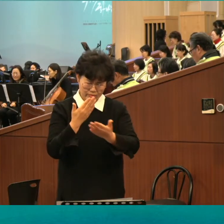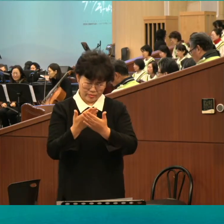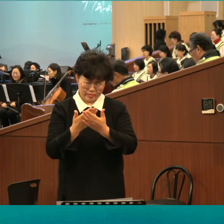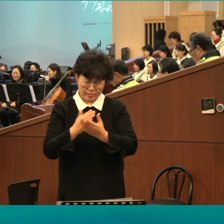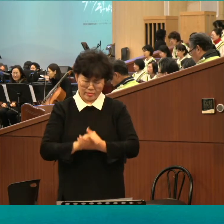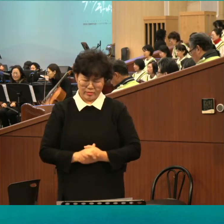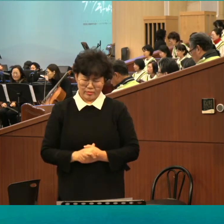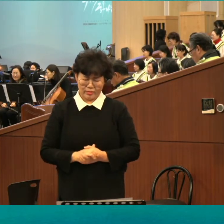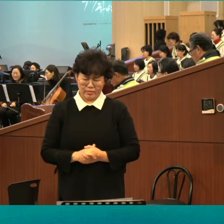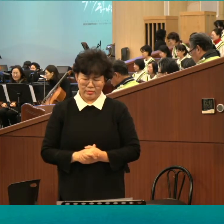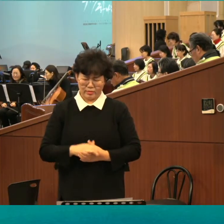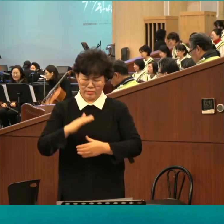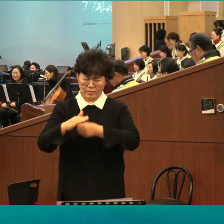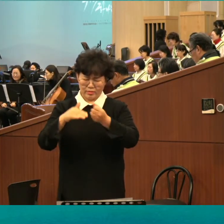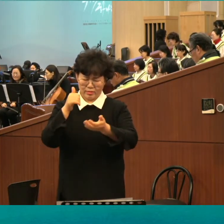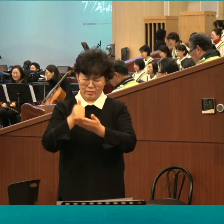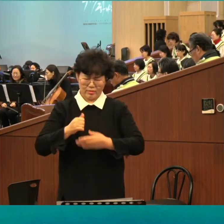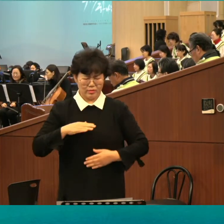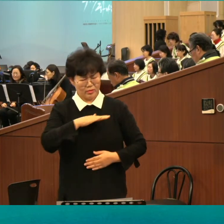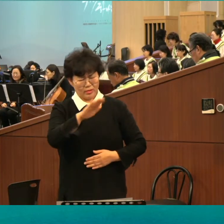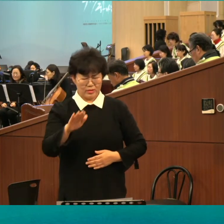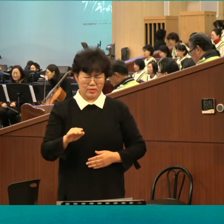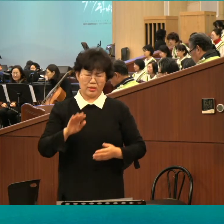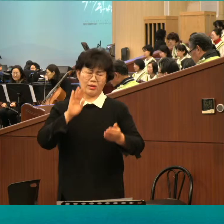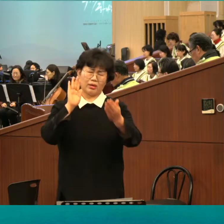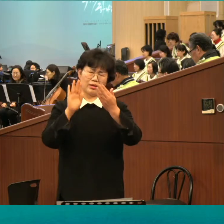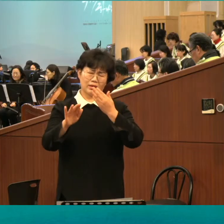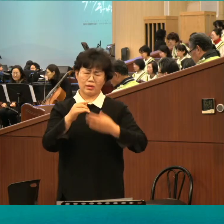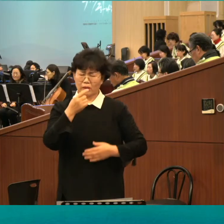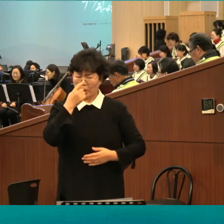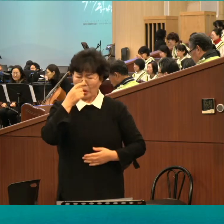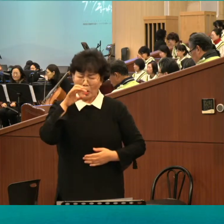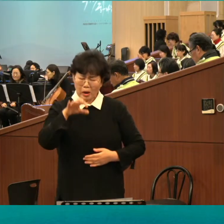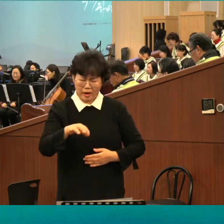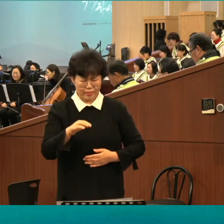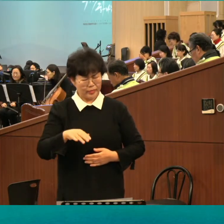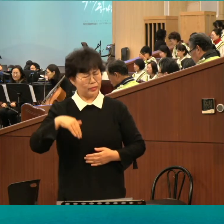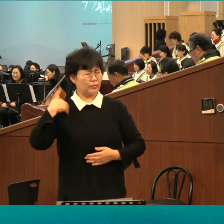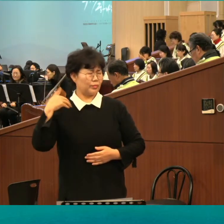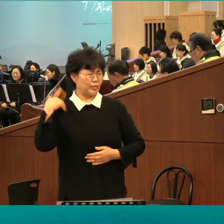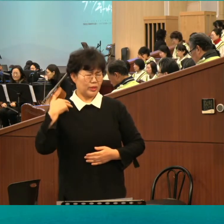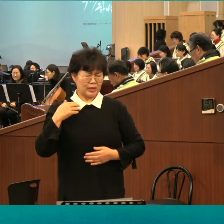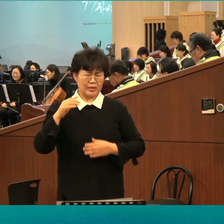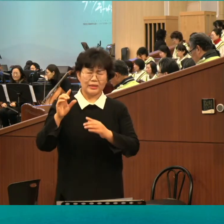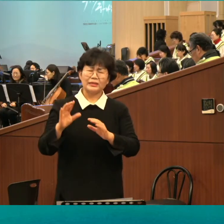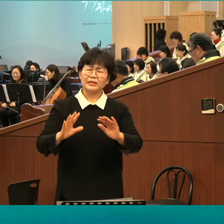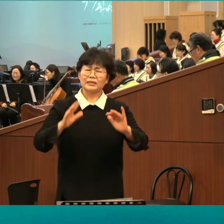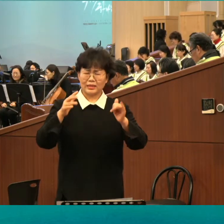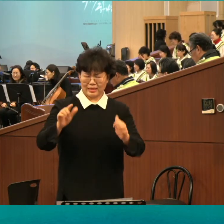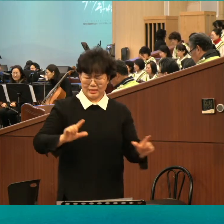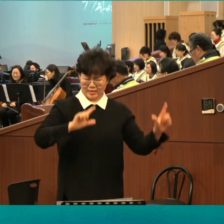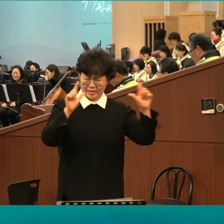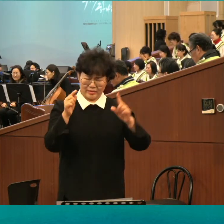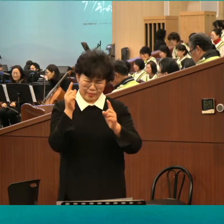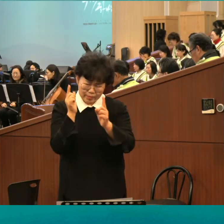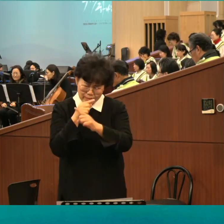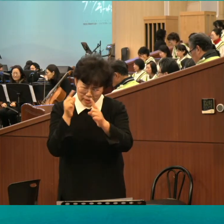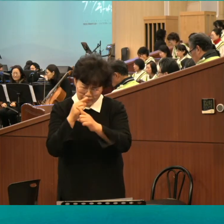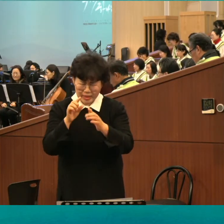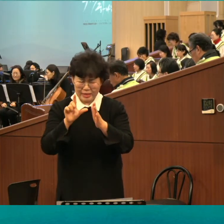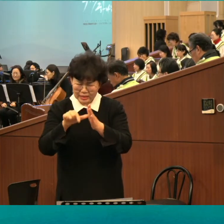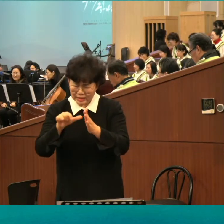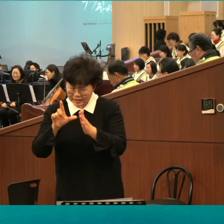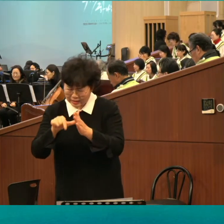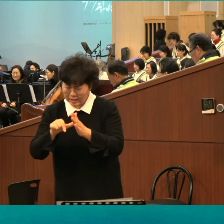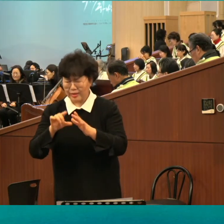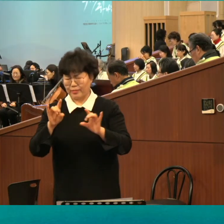주시옵소서. 하나님, 우리는 한 치 앞도 할 수 없는 세상을 살고 있습니다. 매일매일 한순간순간